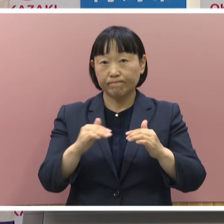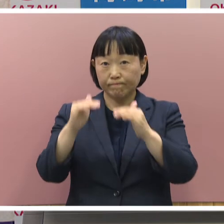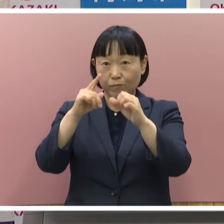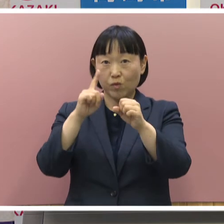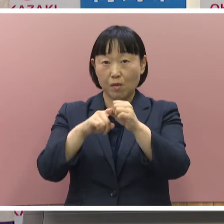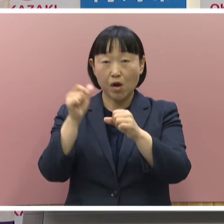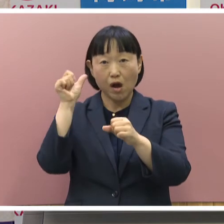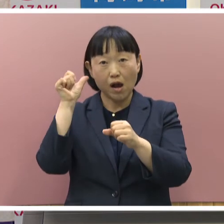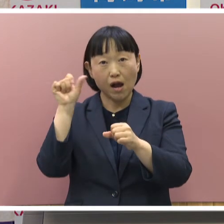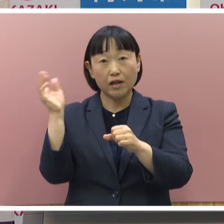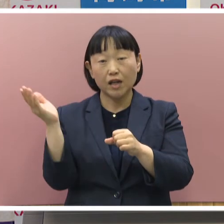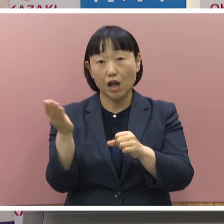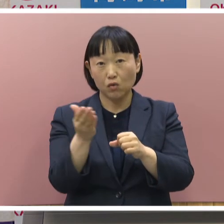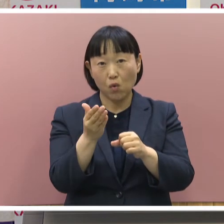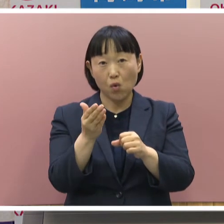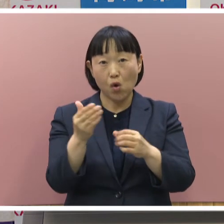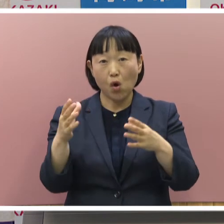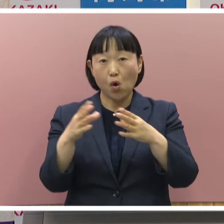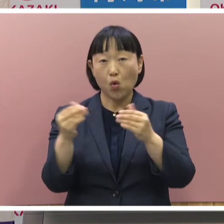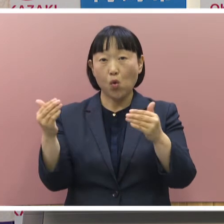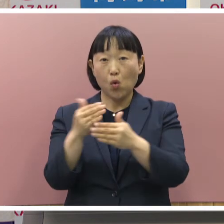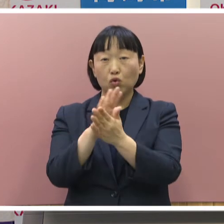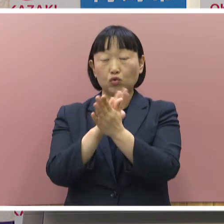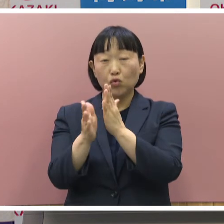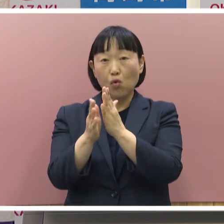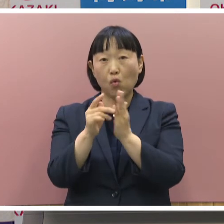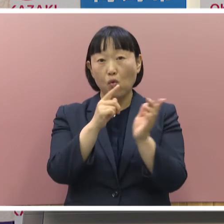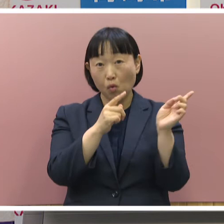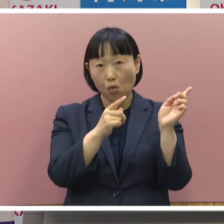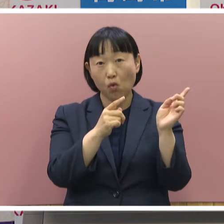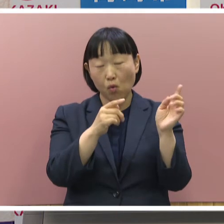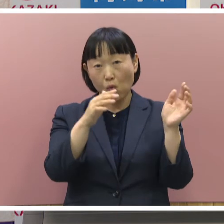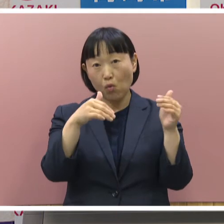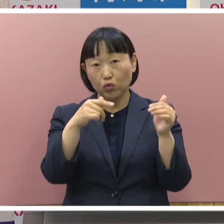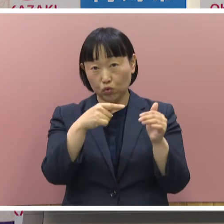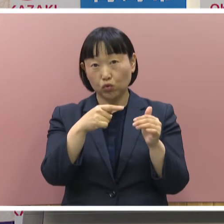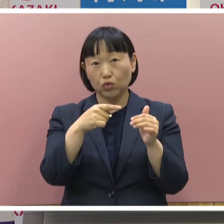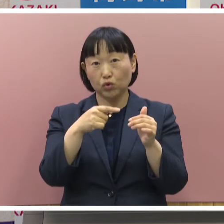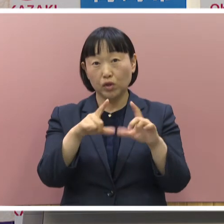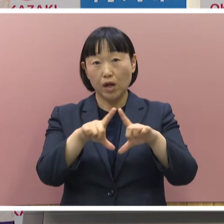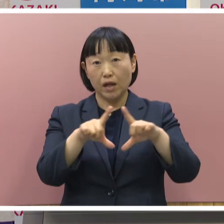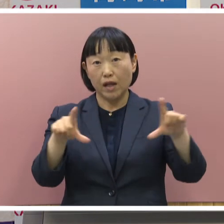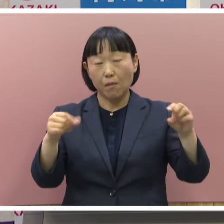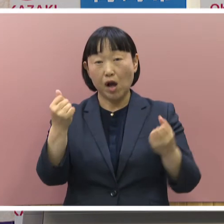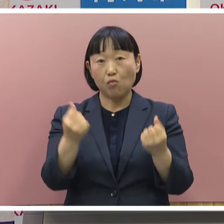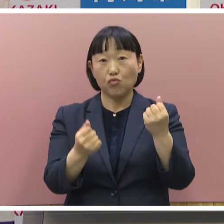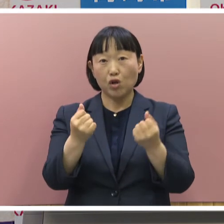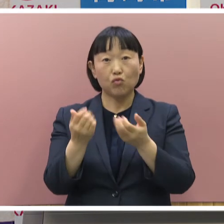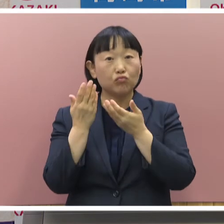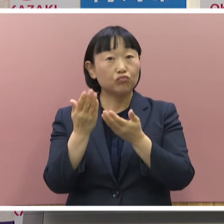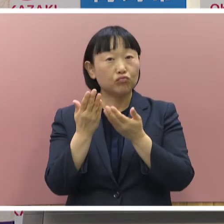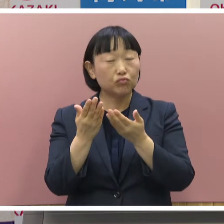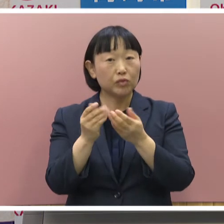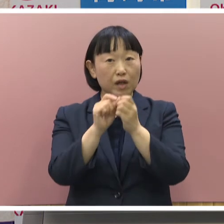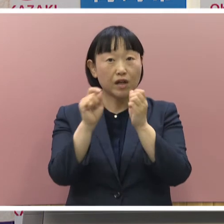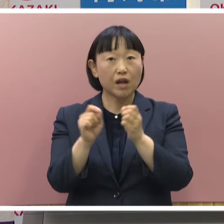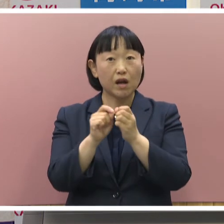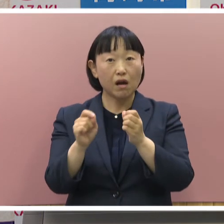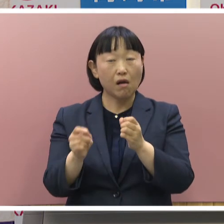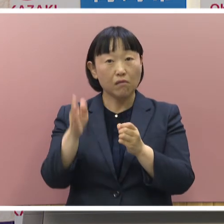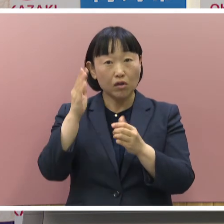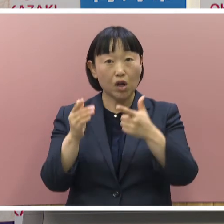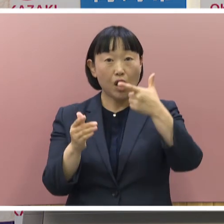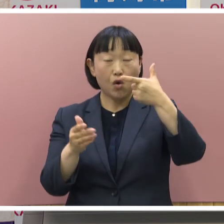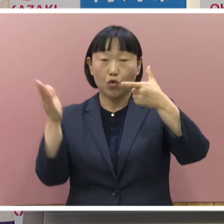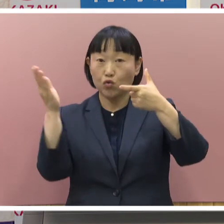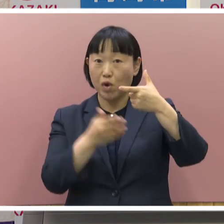ケートに合わせて国土交通省が募集している地方版図柄入りナンバープレートの導入について伺ったところ、賛